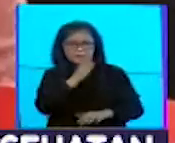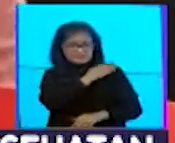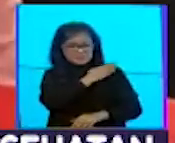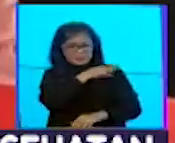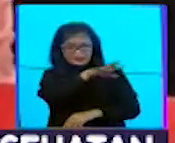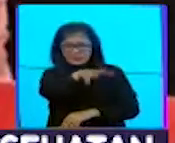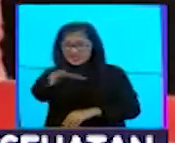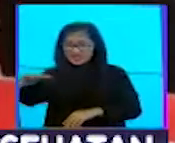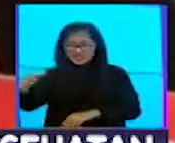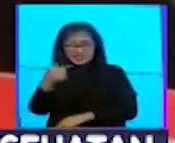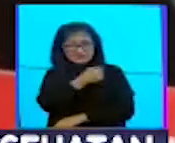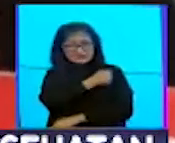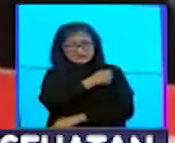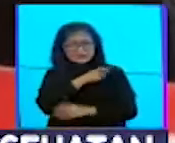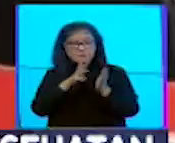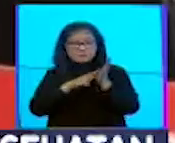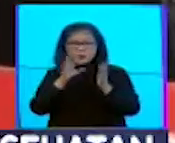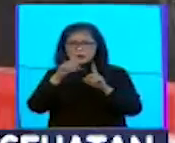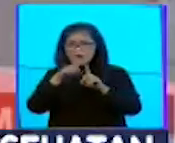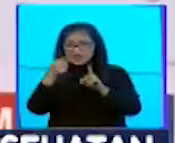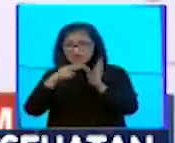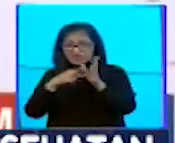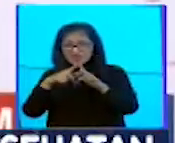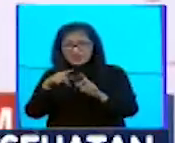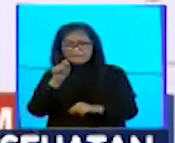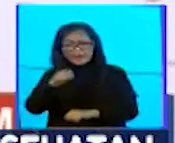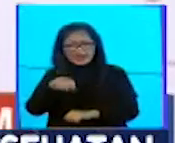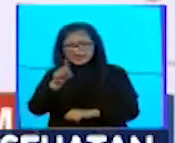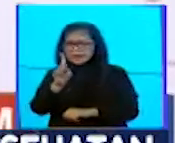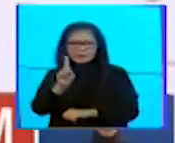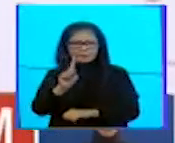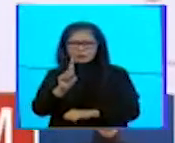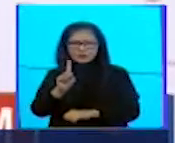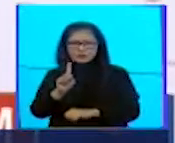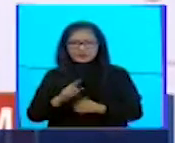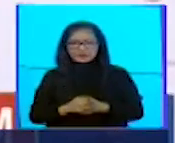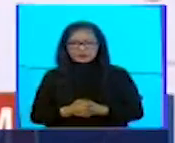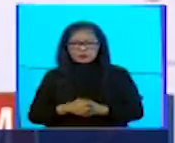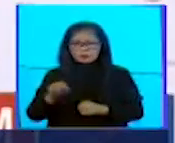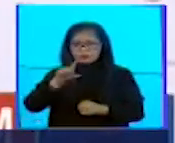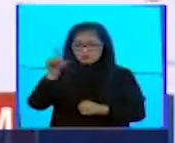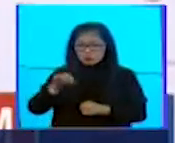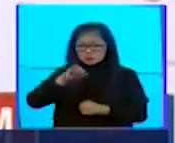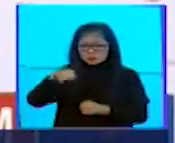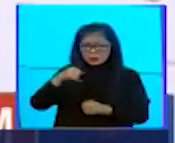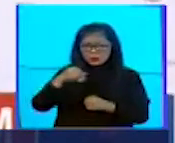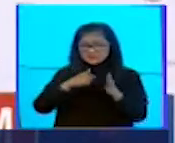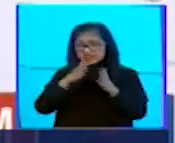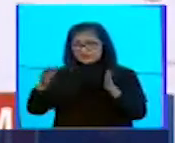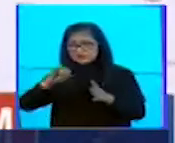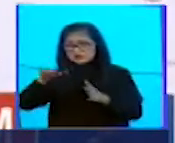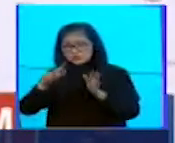menggunakan vaksin moderna sebagai poster ketiga sepanjang Januari sampai Juni tercatat 20 tenaga